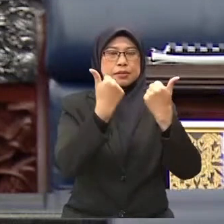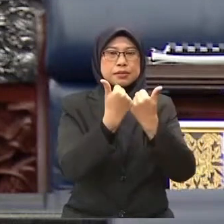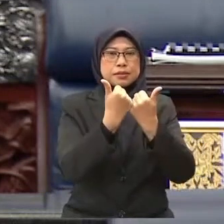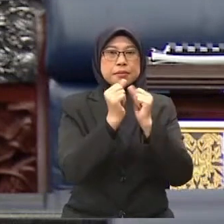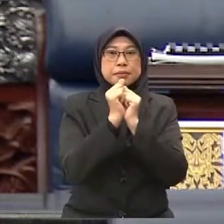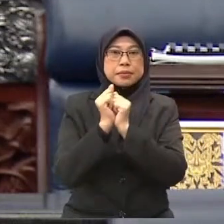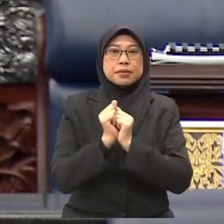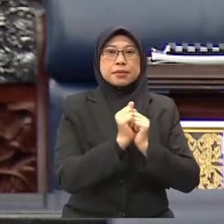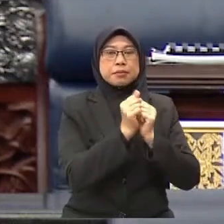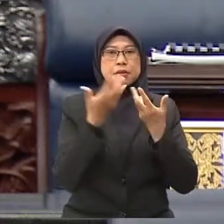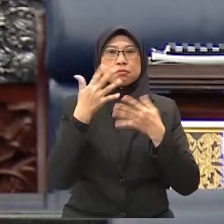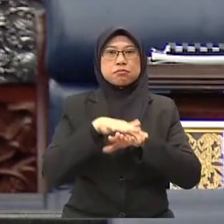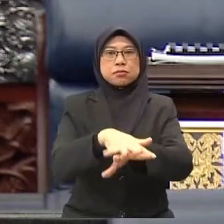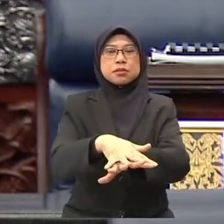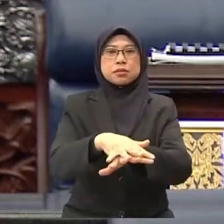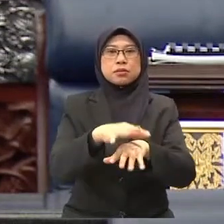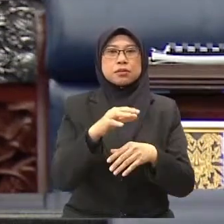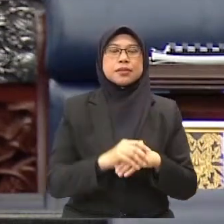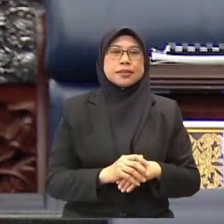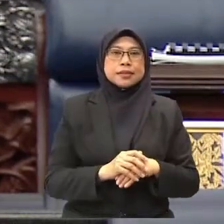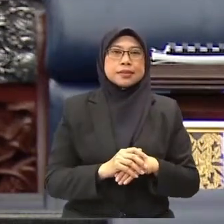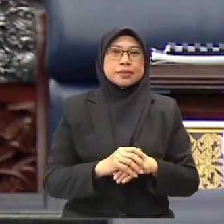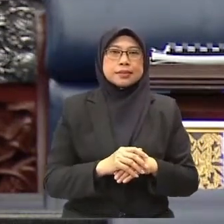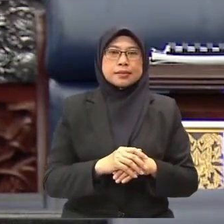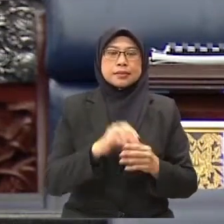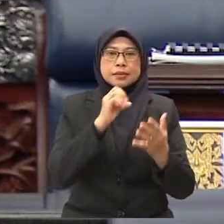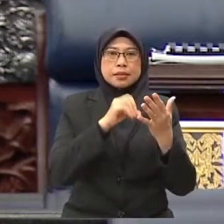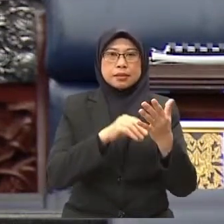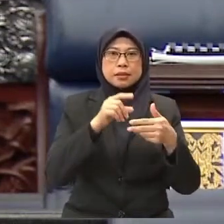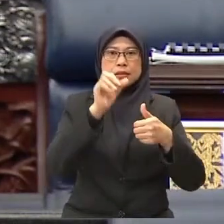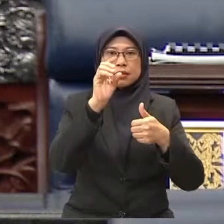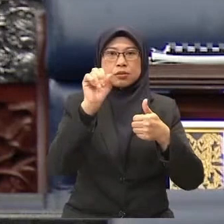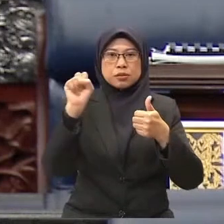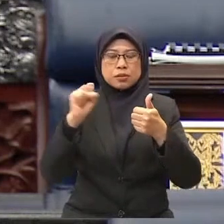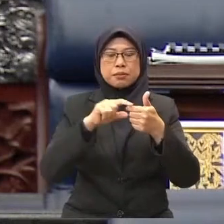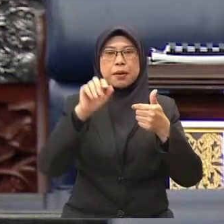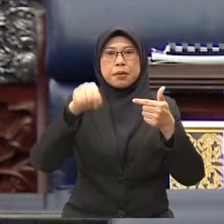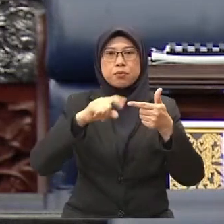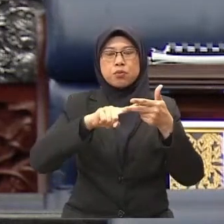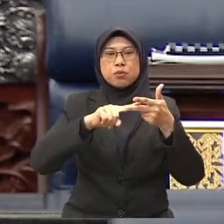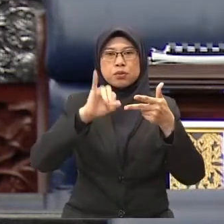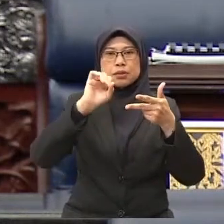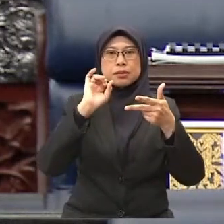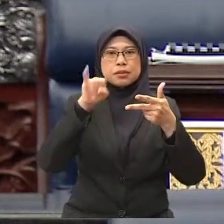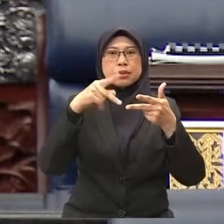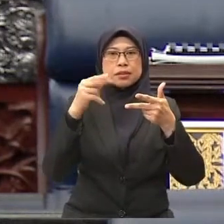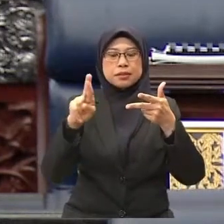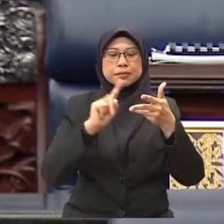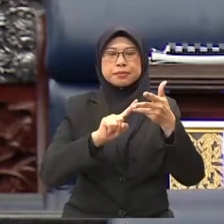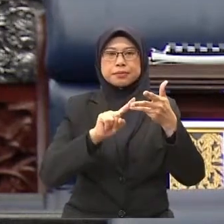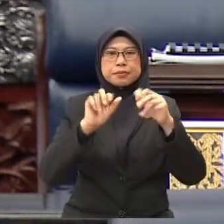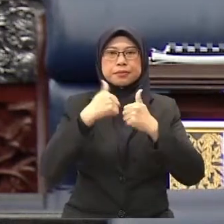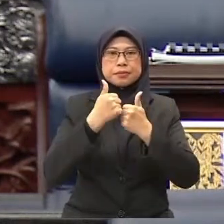terlibat mengintegrasikan data mereka dalam DGIM adalah DOSEM, MAMPU, JKR,